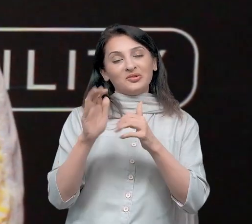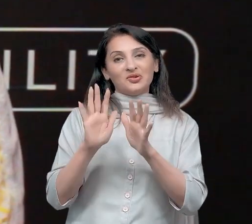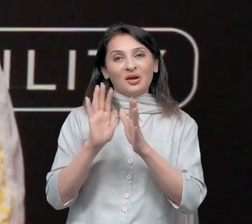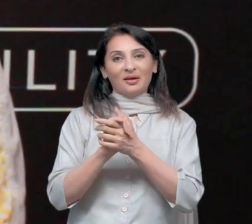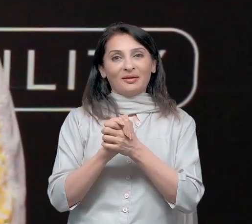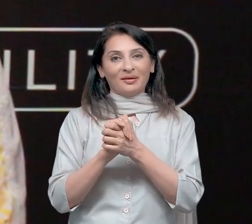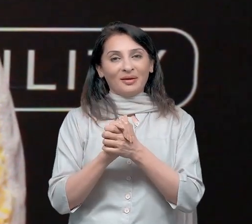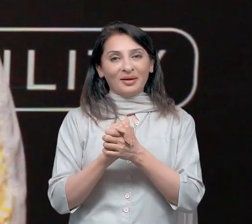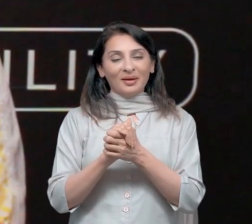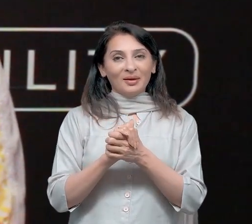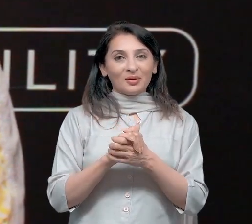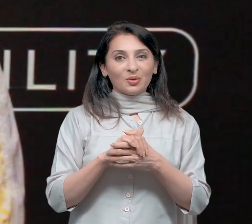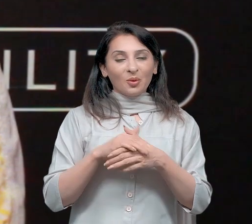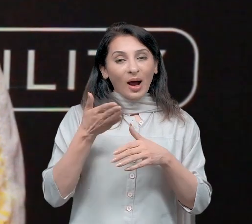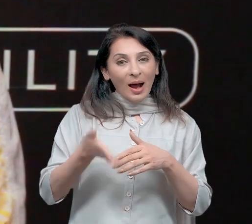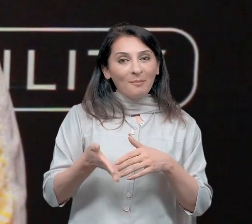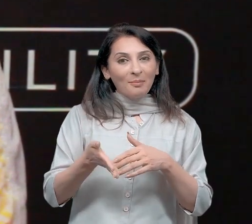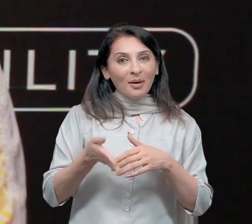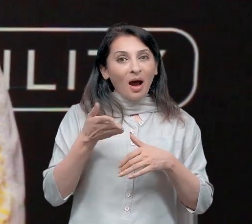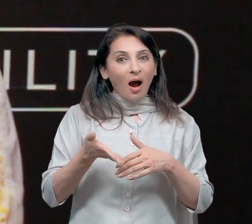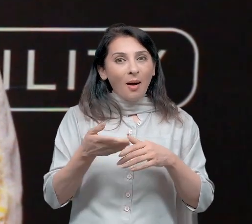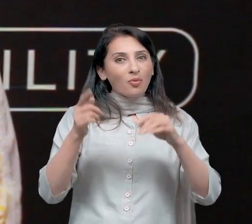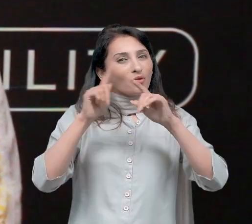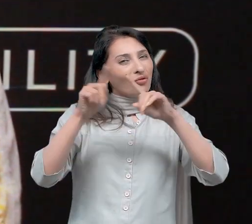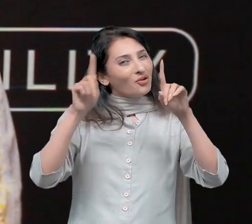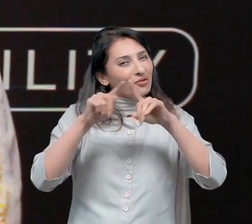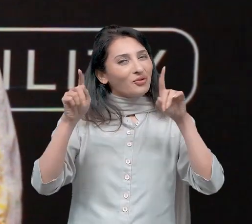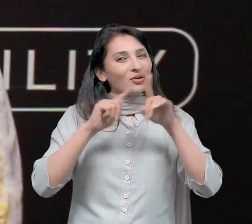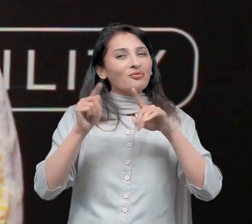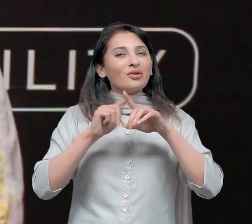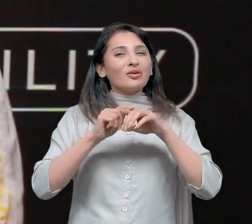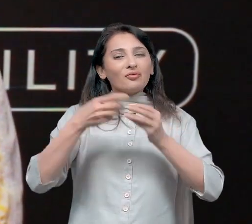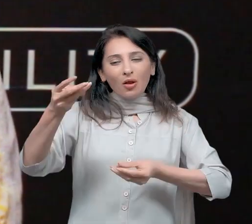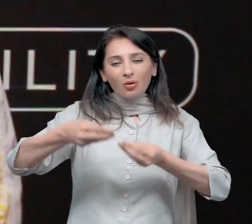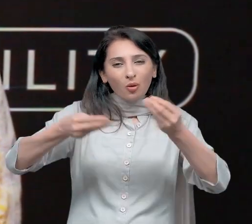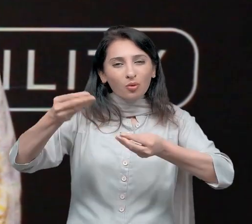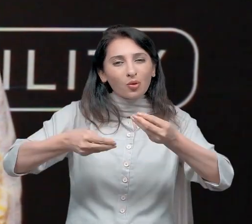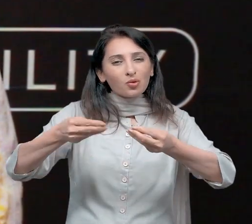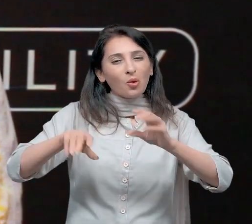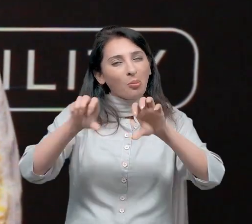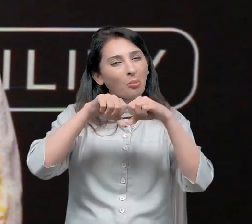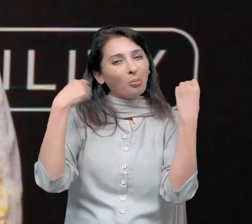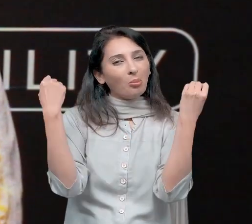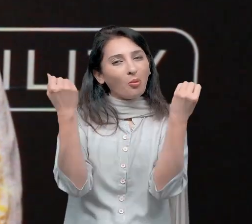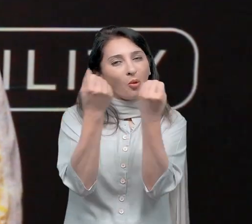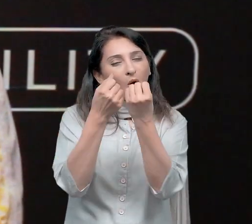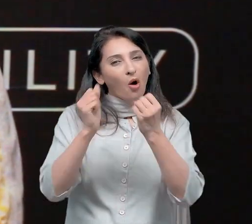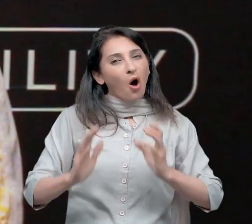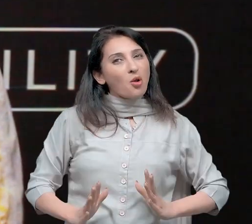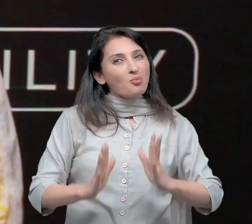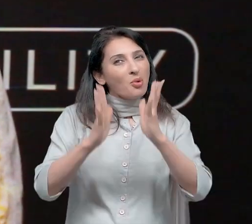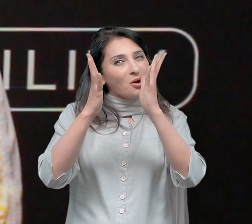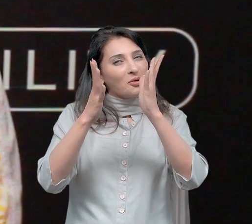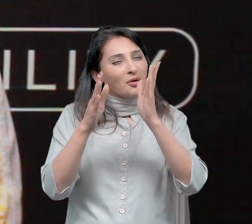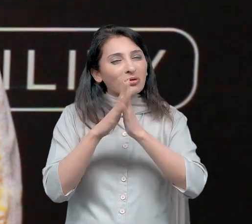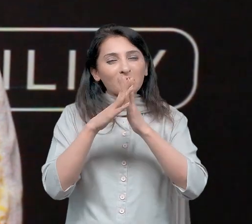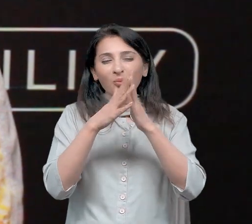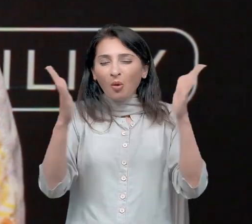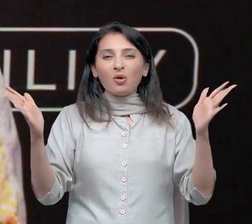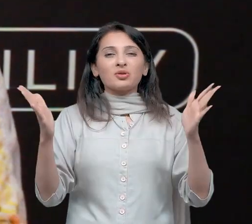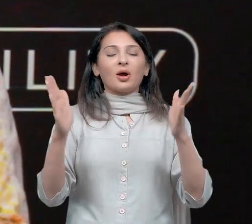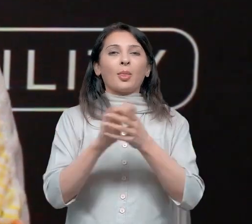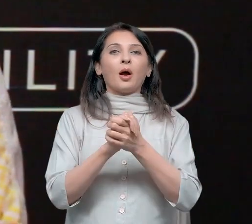दुकानें खुली हैं, उसमें काफ़ी हमने यंग औरतों को देखा जो सर्विस सेक्टर में आती हैं, काम कर रही हैं यूनिफॉर्म के साथ